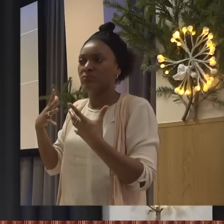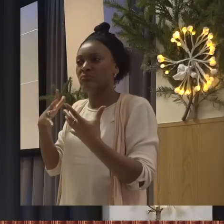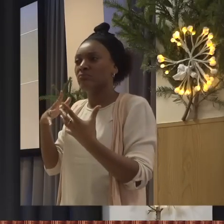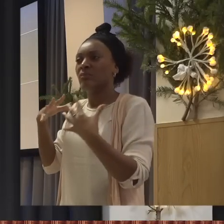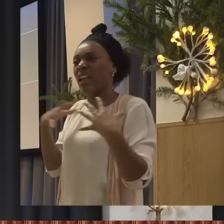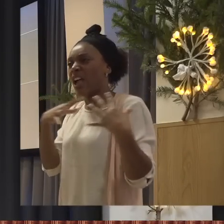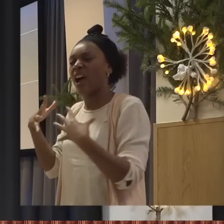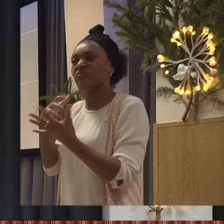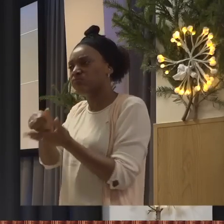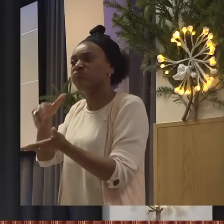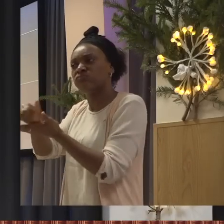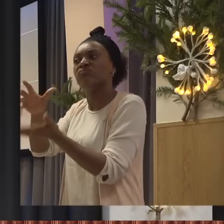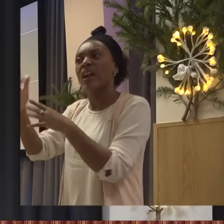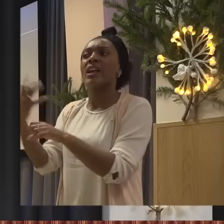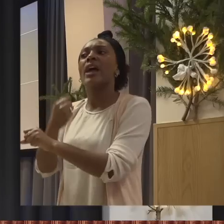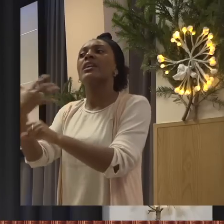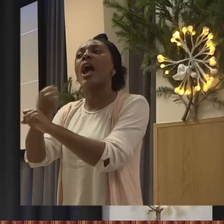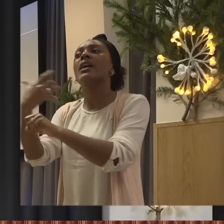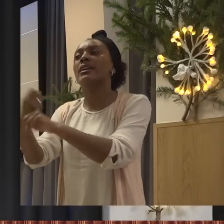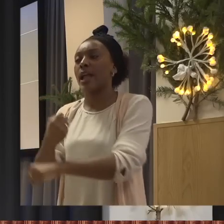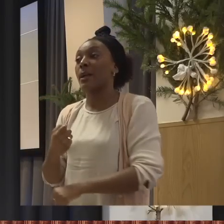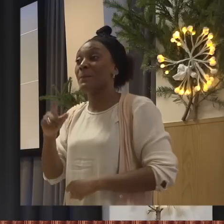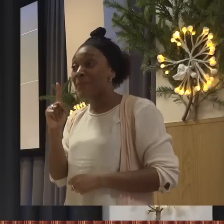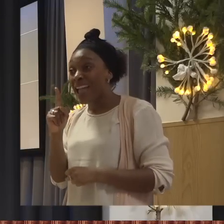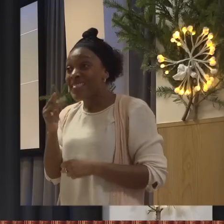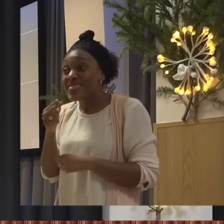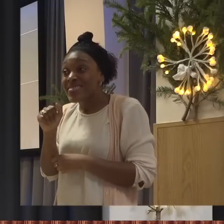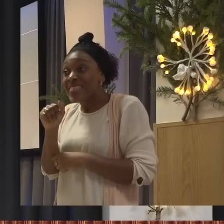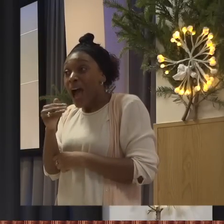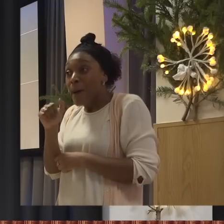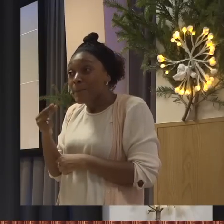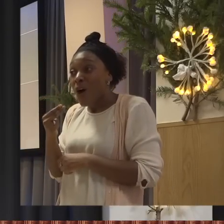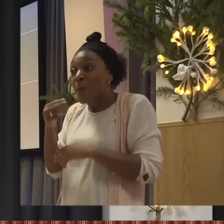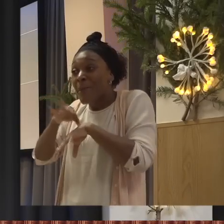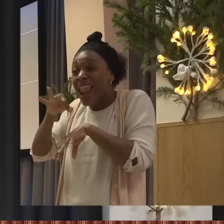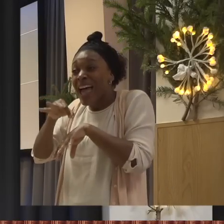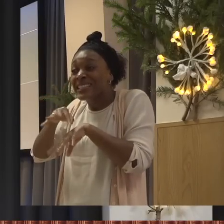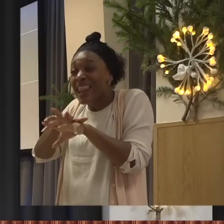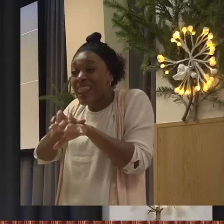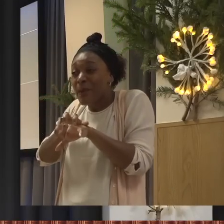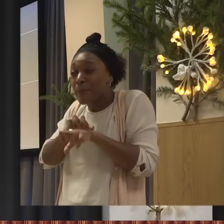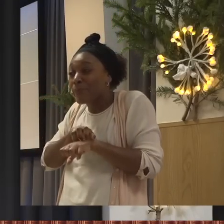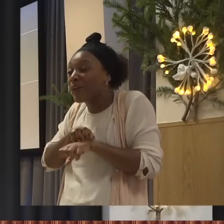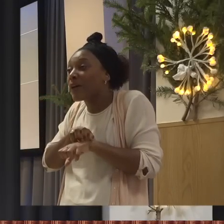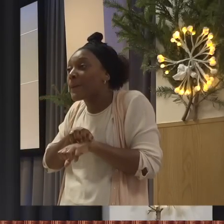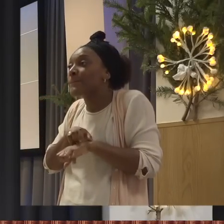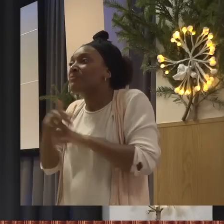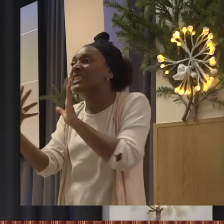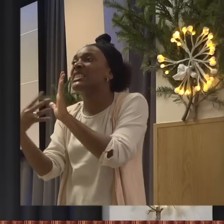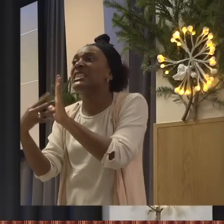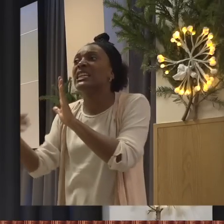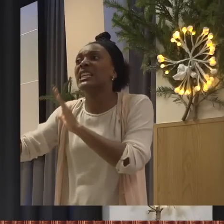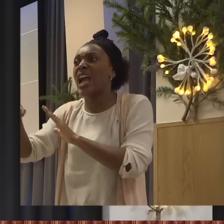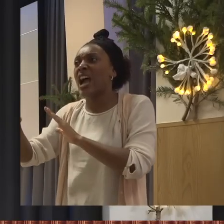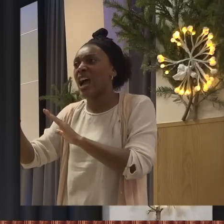cet homme fort et vaillant était lépreux. Or, les Syriens étaient sortis par troupes et ils avaient